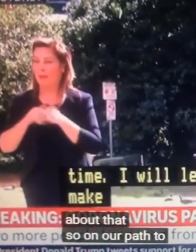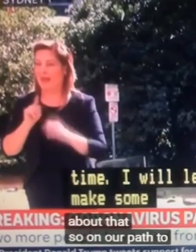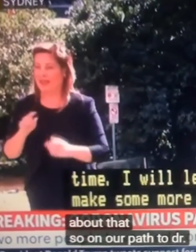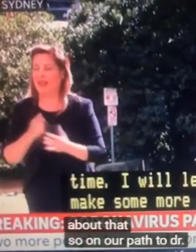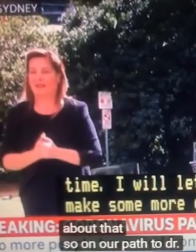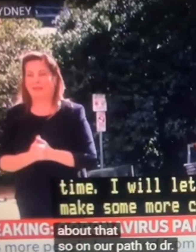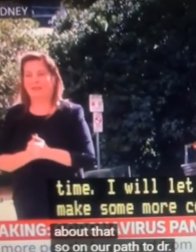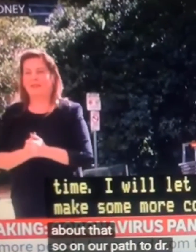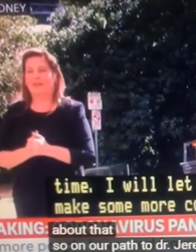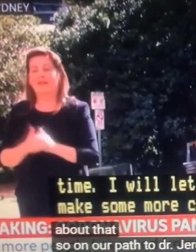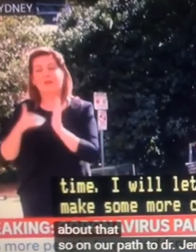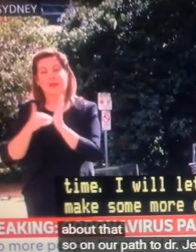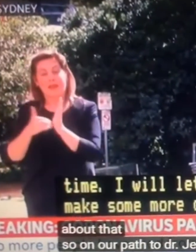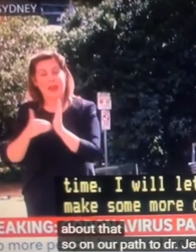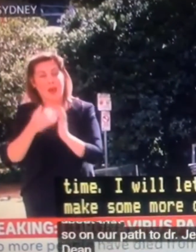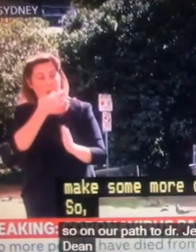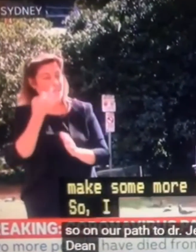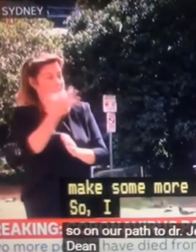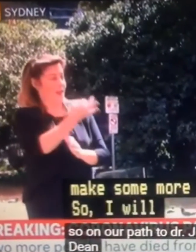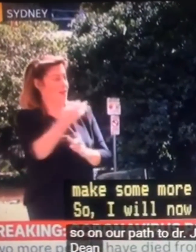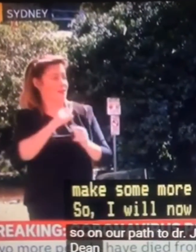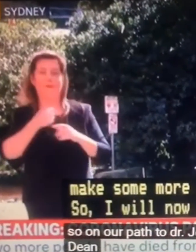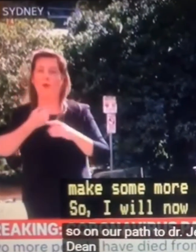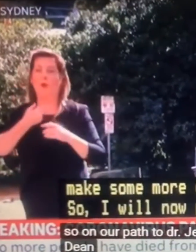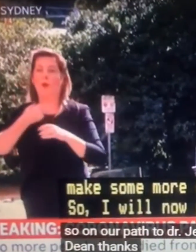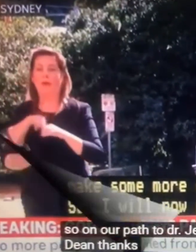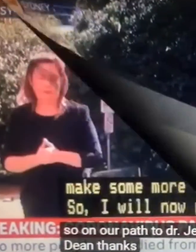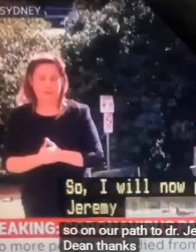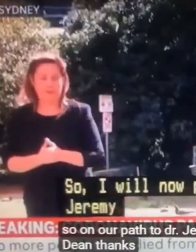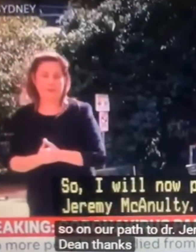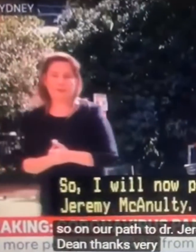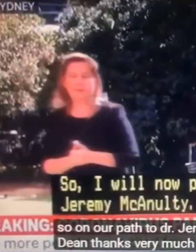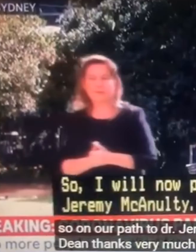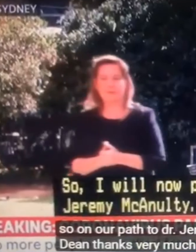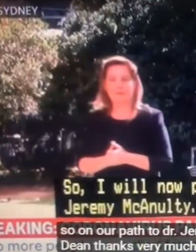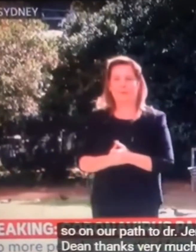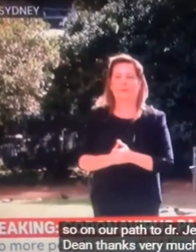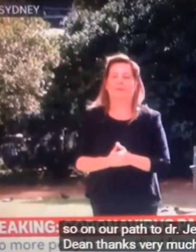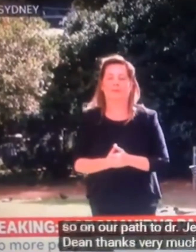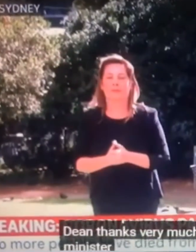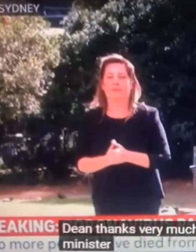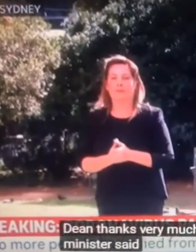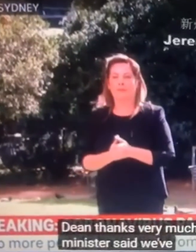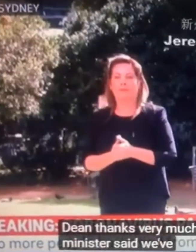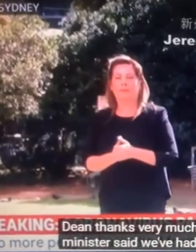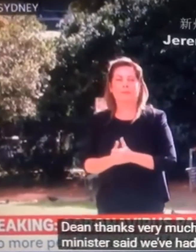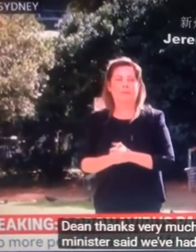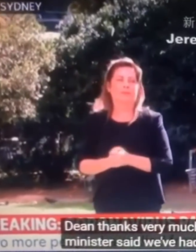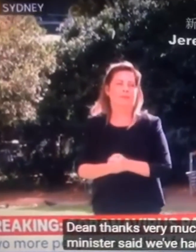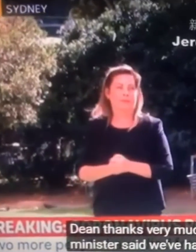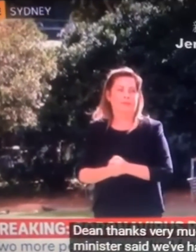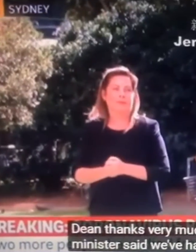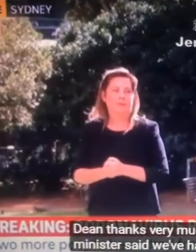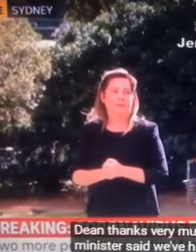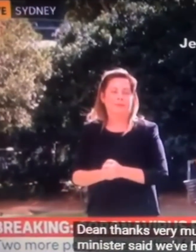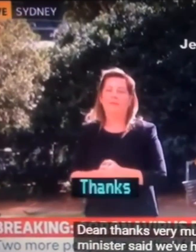地方打这个地方，这是设置，然后点字幕，然后字幕之后点